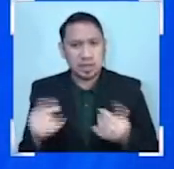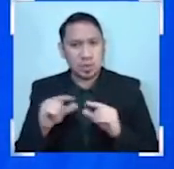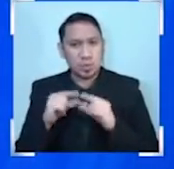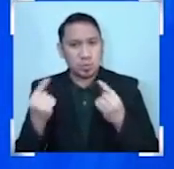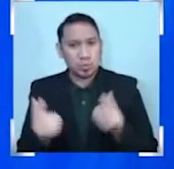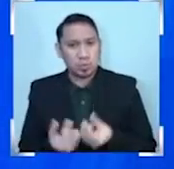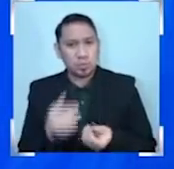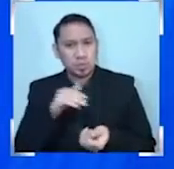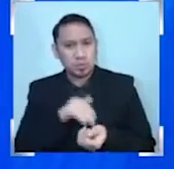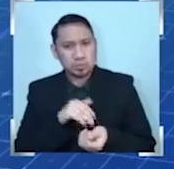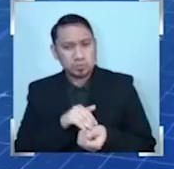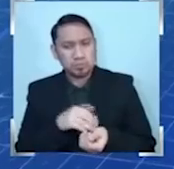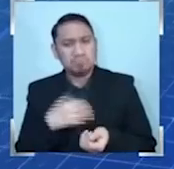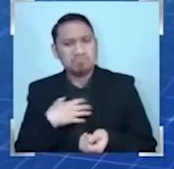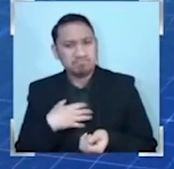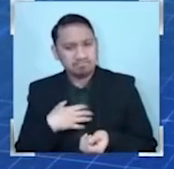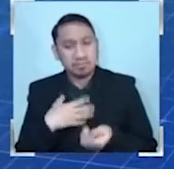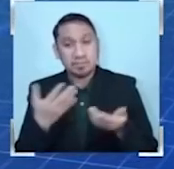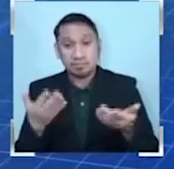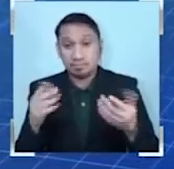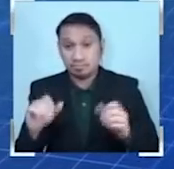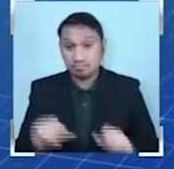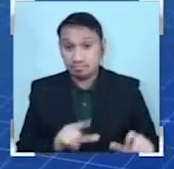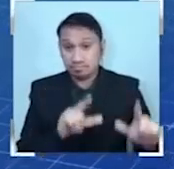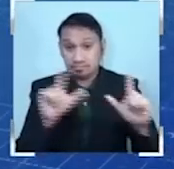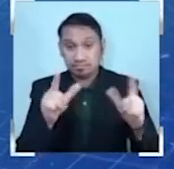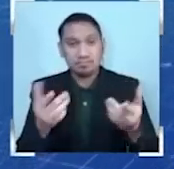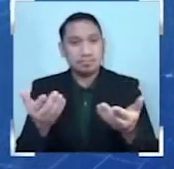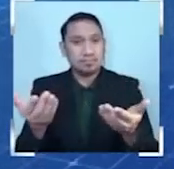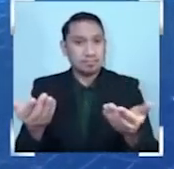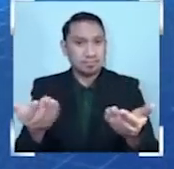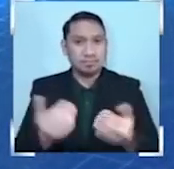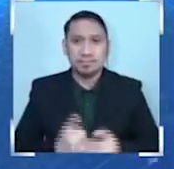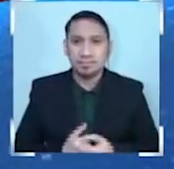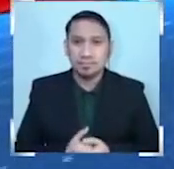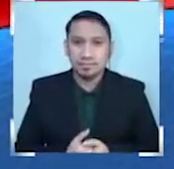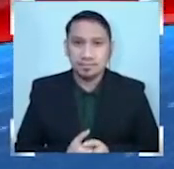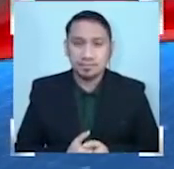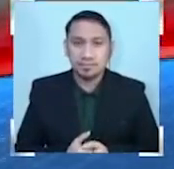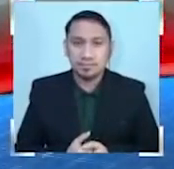nurse. Saksi live, si Jamie Santos. Jamie!